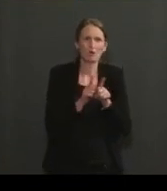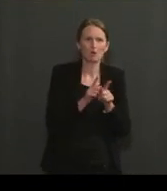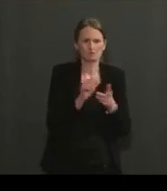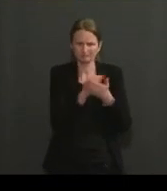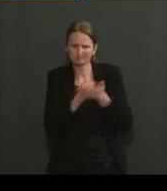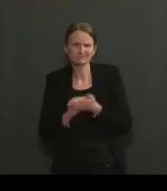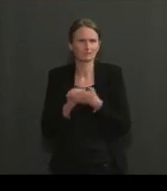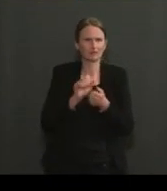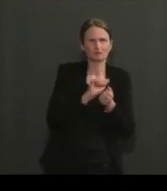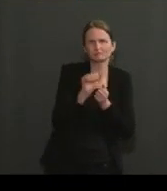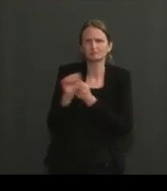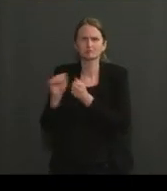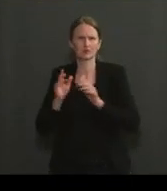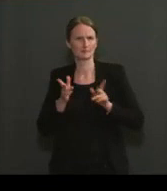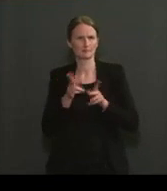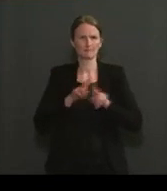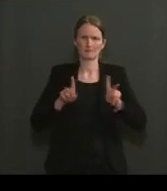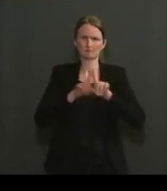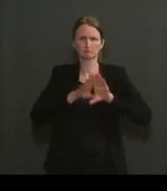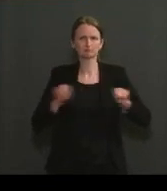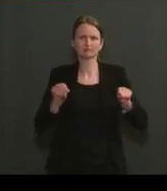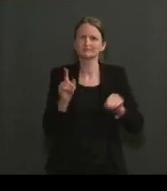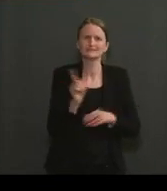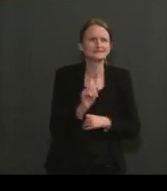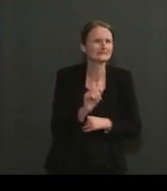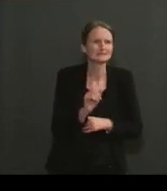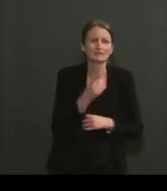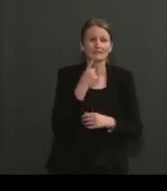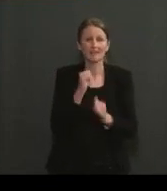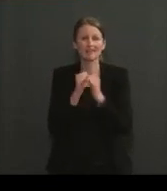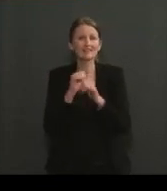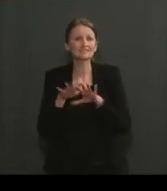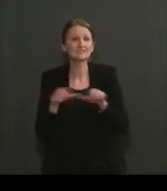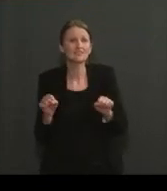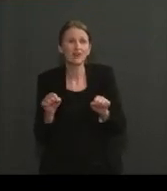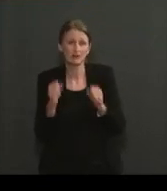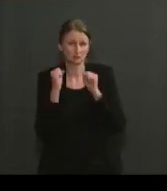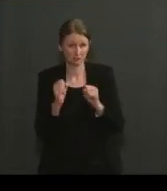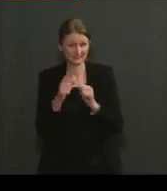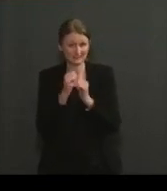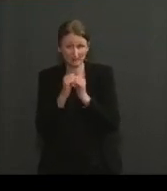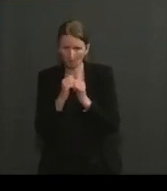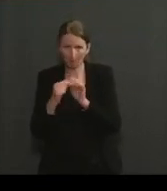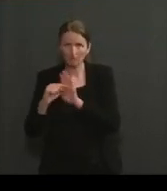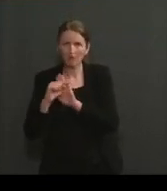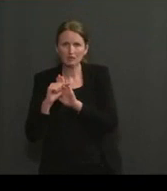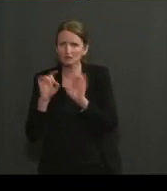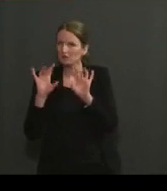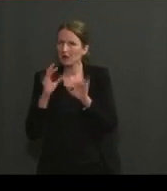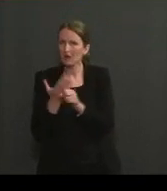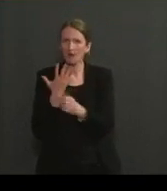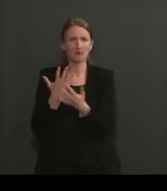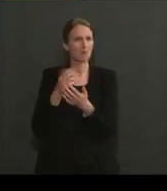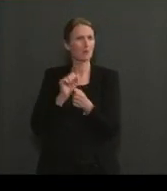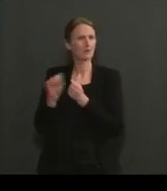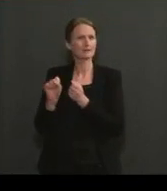de détection que vous feriez à ce moment-là serait évidemment négatif. Ce test d'anticorps n'a donc pas beaucoup de sens, pour